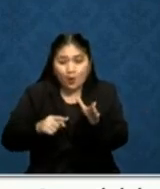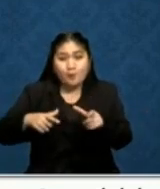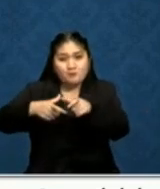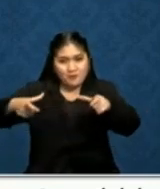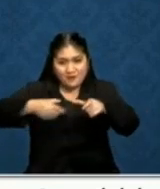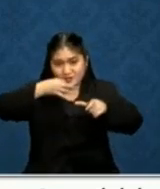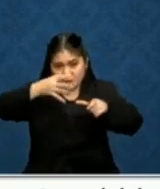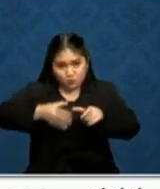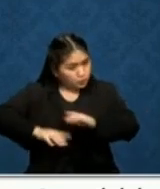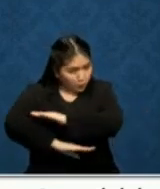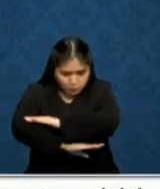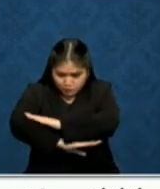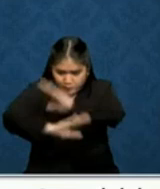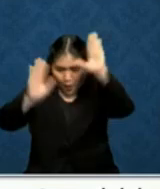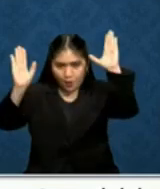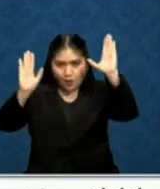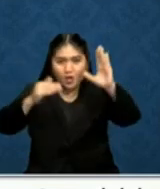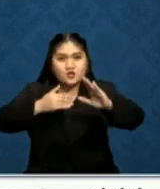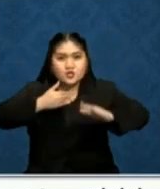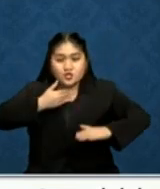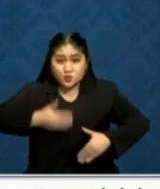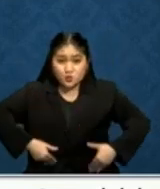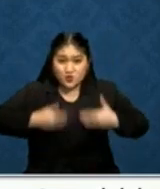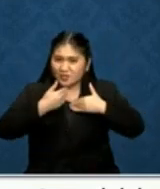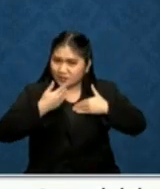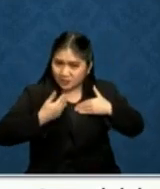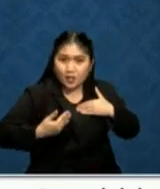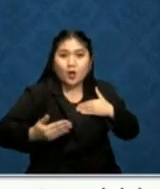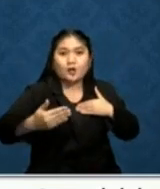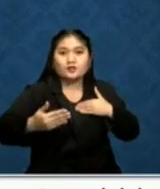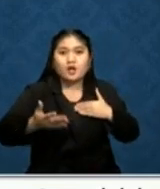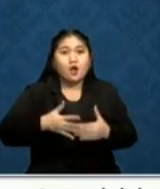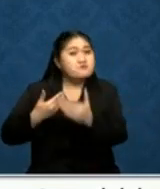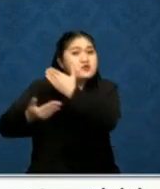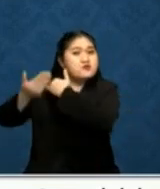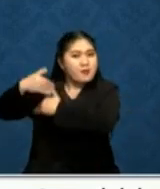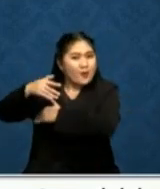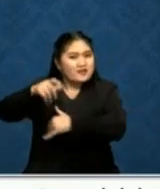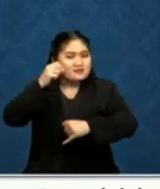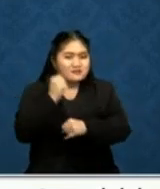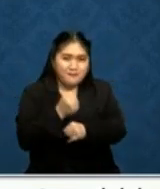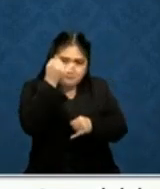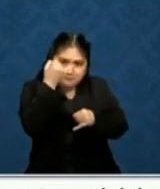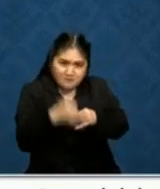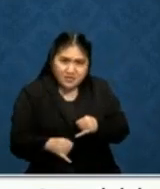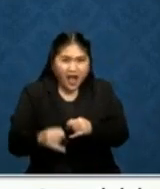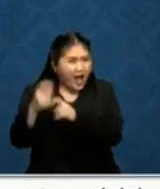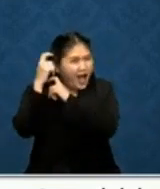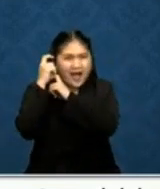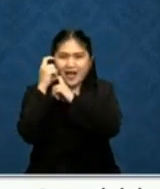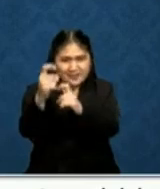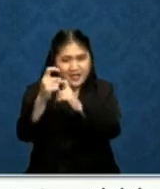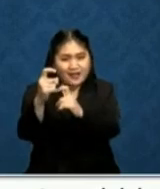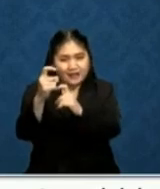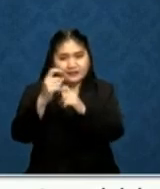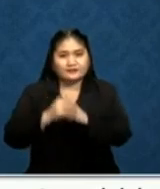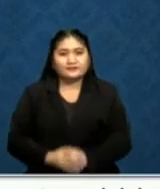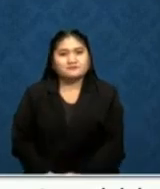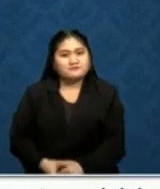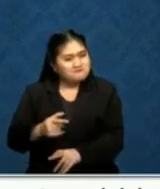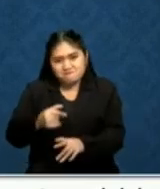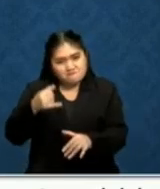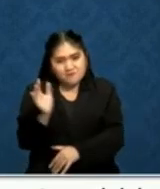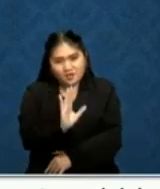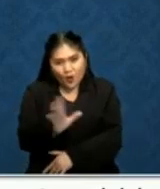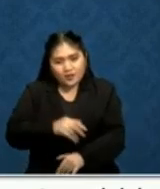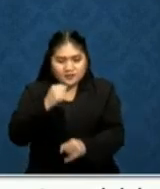ใบอนุญาตประกอบวิชาชีพครูตลอดชีวิตบุคคลที่มีประวัติทำผิดทางเพศอันตรายมากนะคะท่านประธานไม่คว